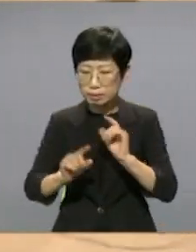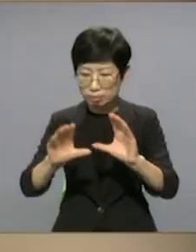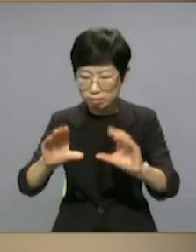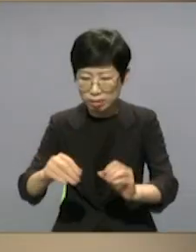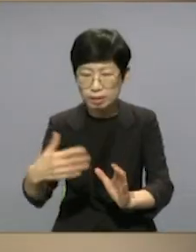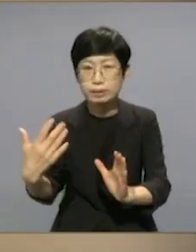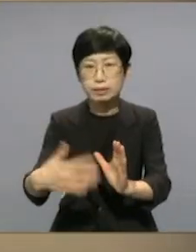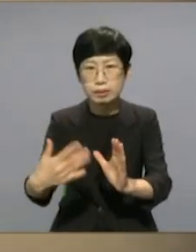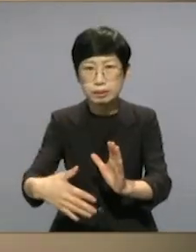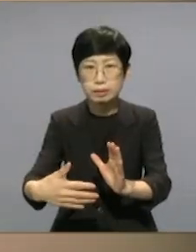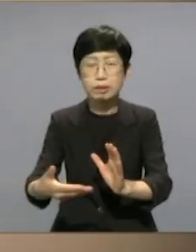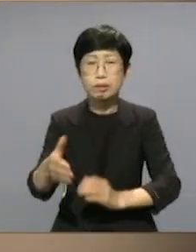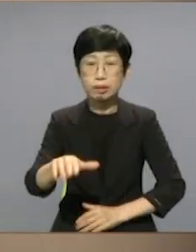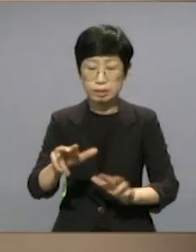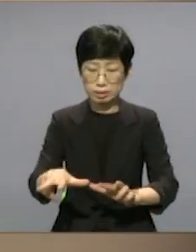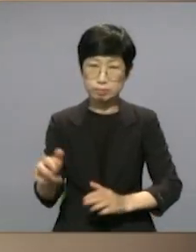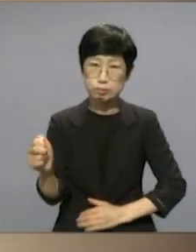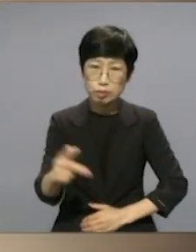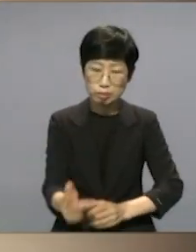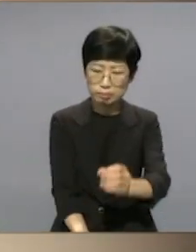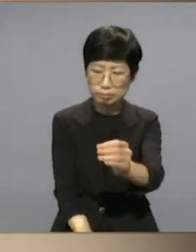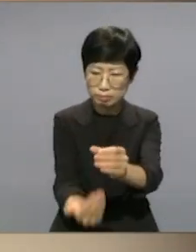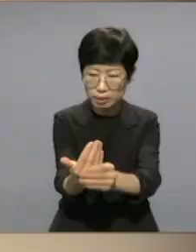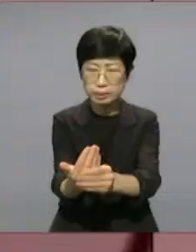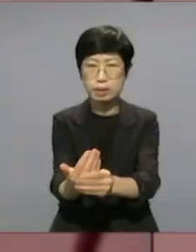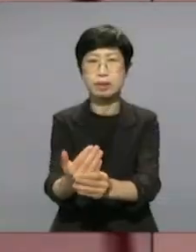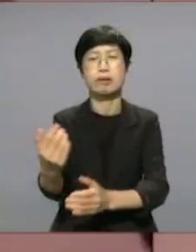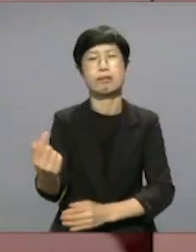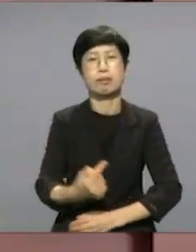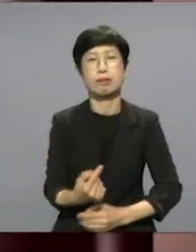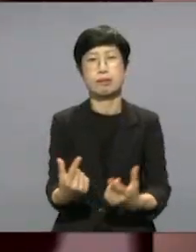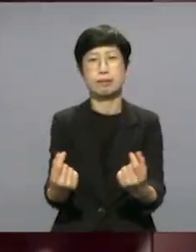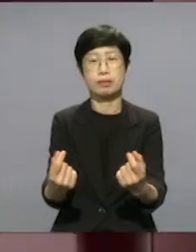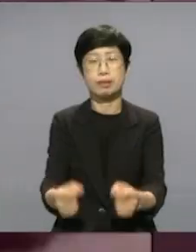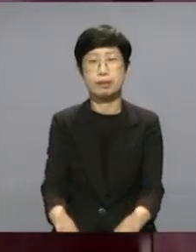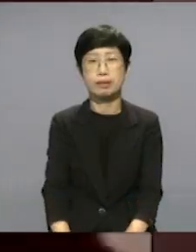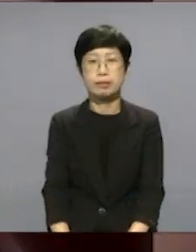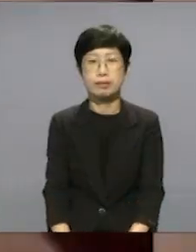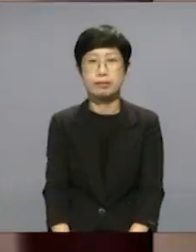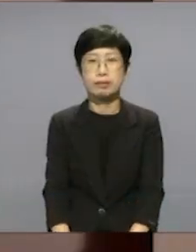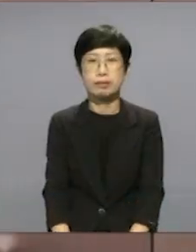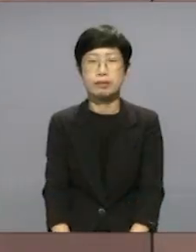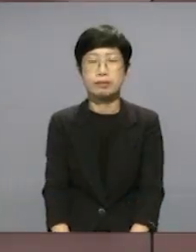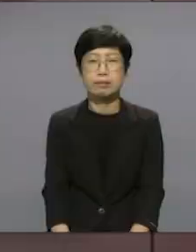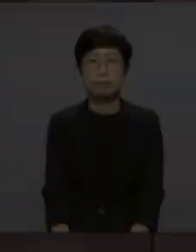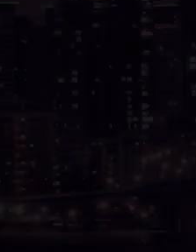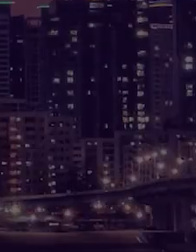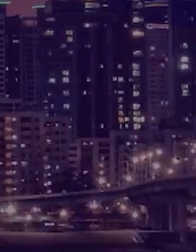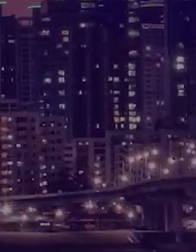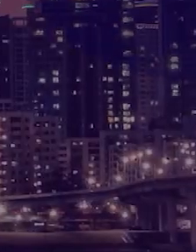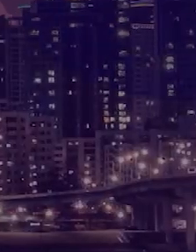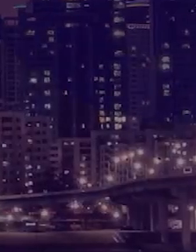전에 잔혹한 비극이 되풀이되려 하고 있습니다. 월드뉴스 유영선입니다.